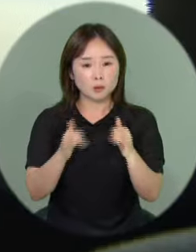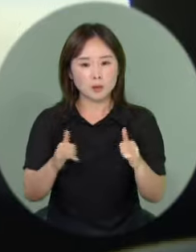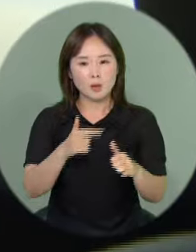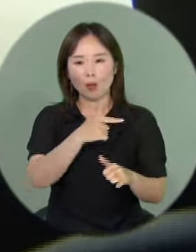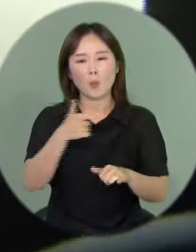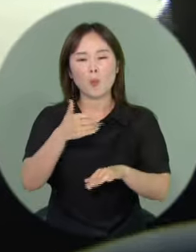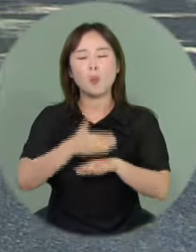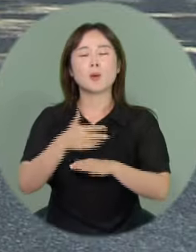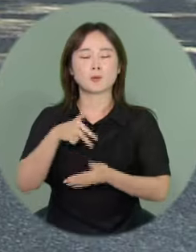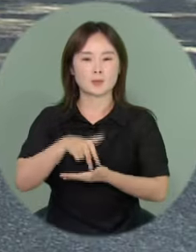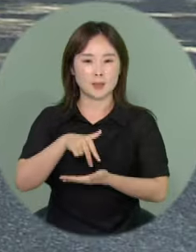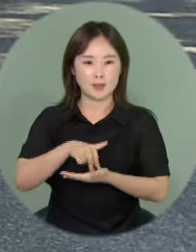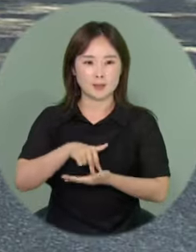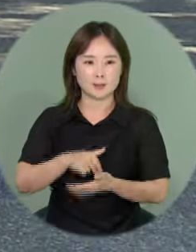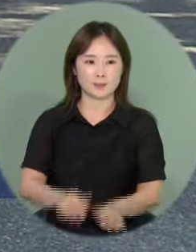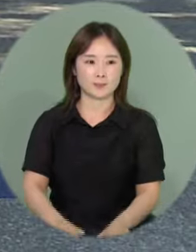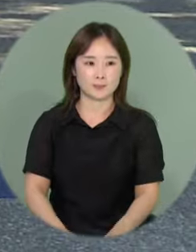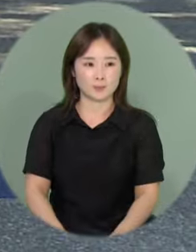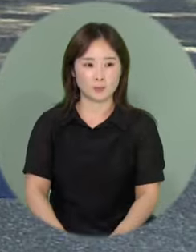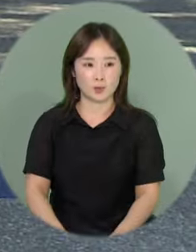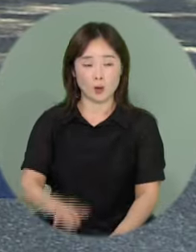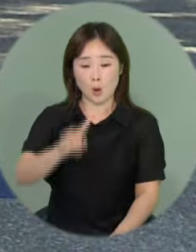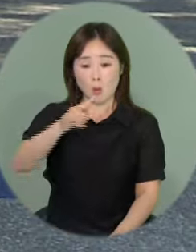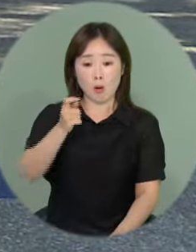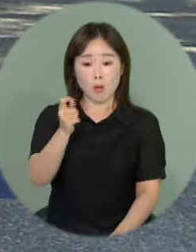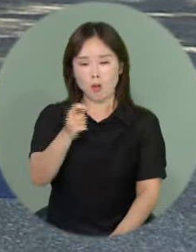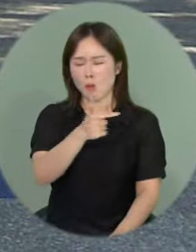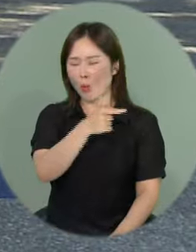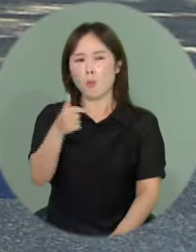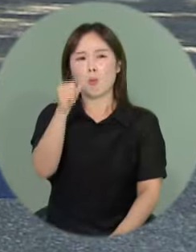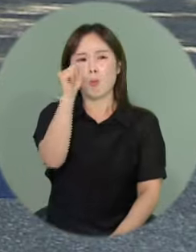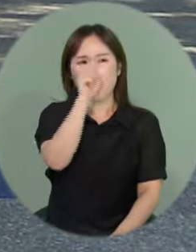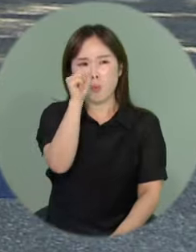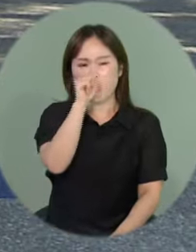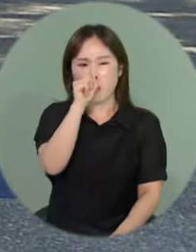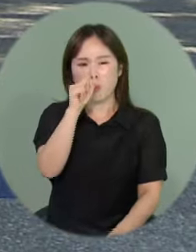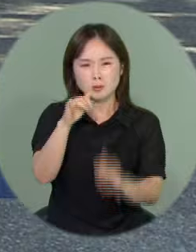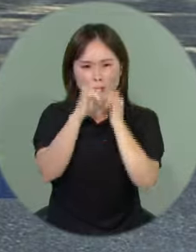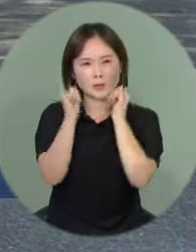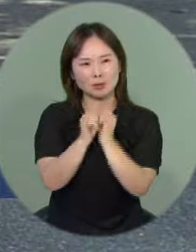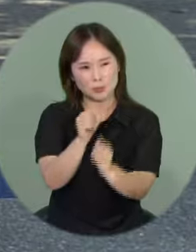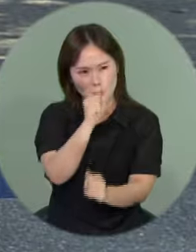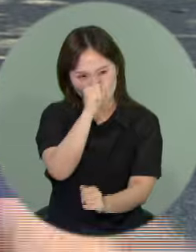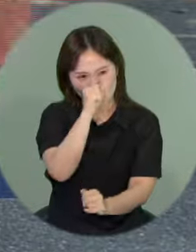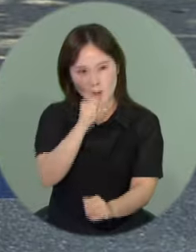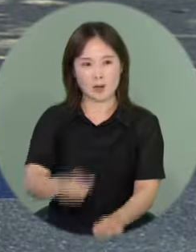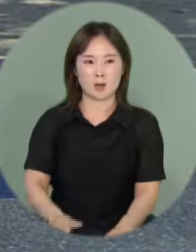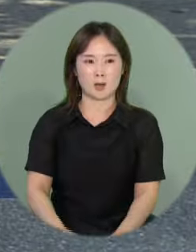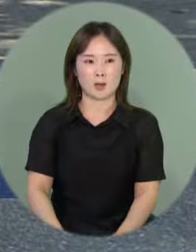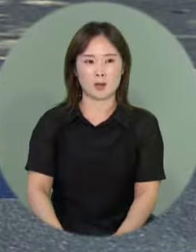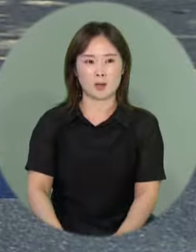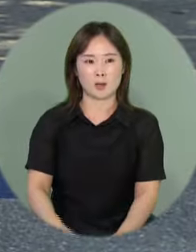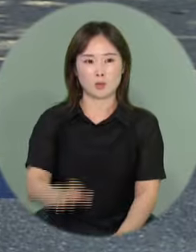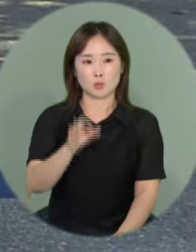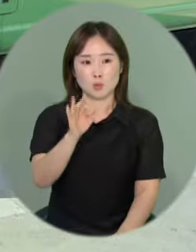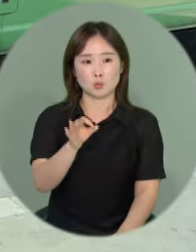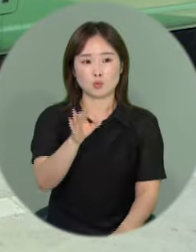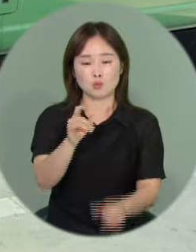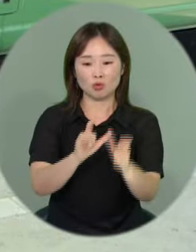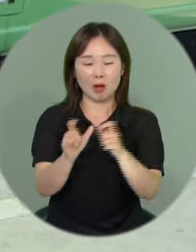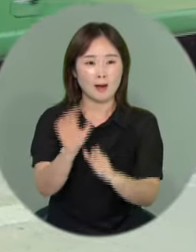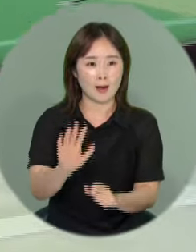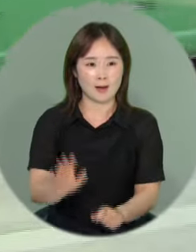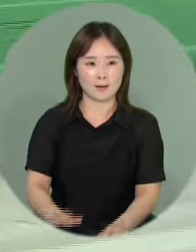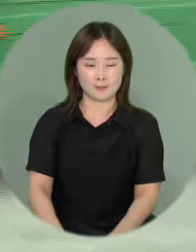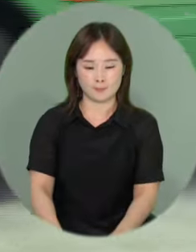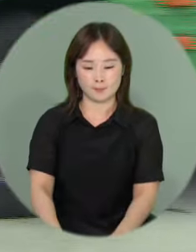고마운게 아닙니다이 중 얼마나 좋어 세상 좋은 신이지 그러네 돈 더 안 가져